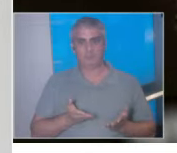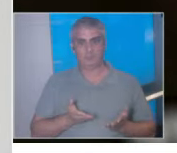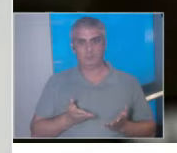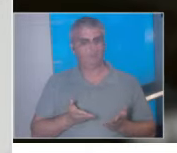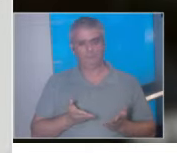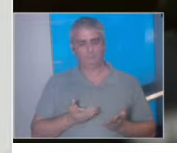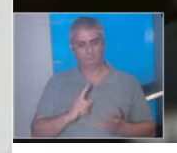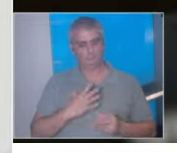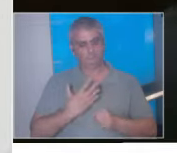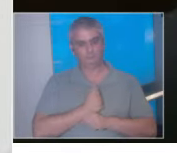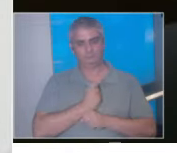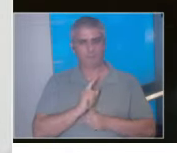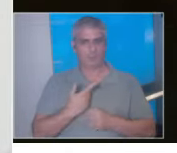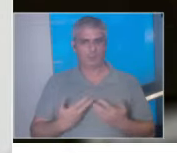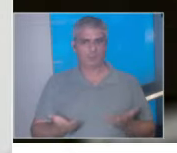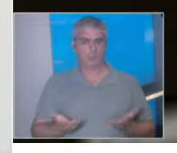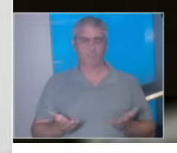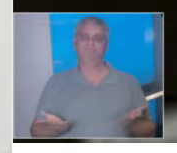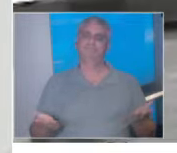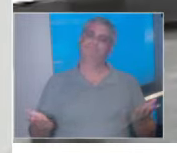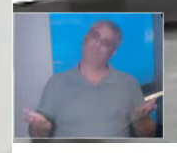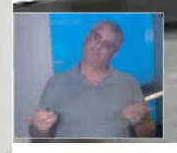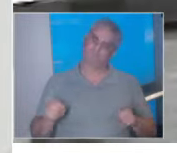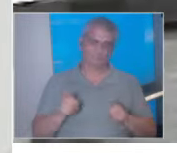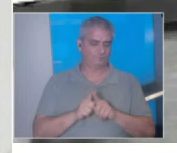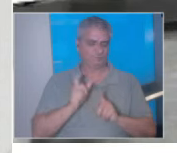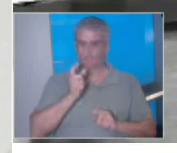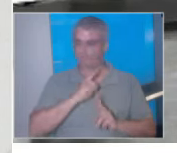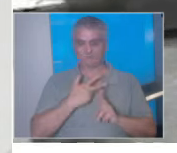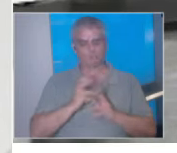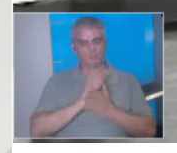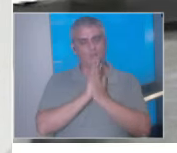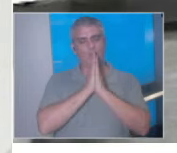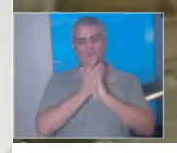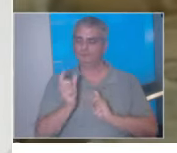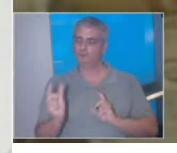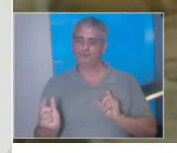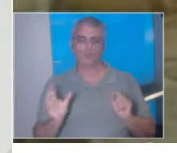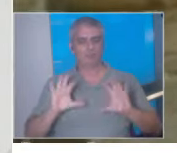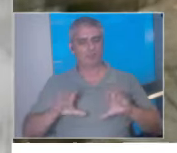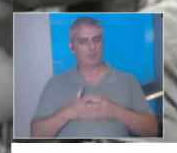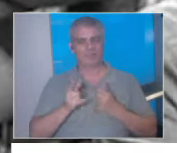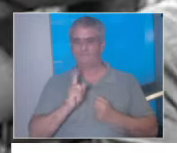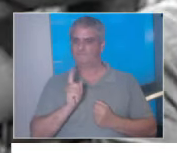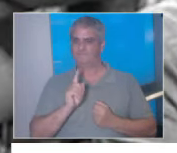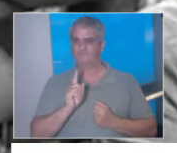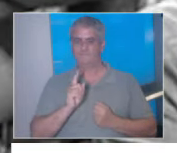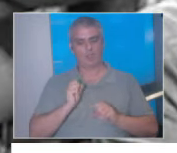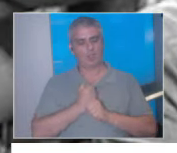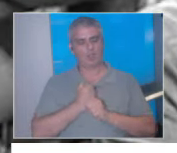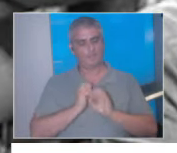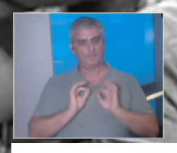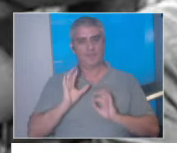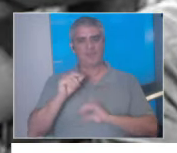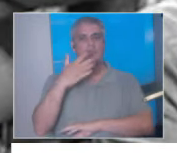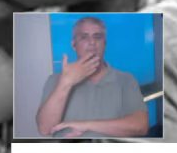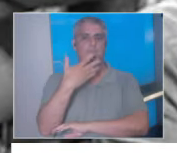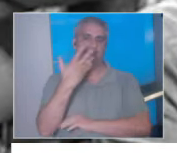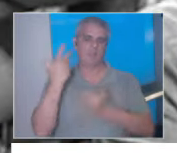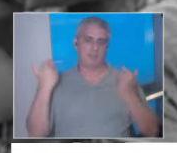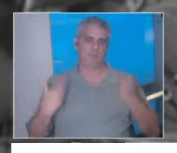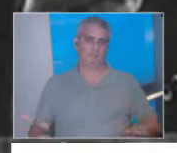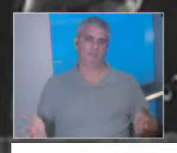שלא מגיע לידי מיצוי, אז אותו בן אדם לא רק שהוא הופך להיות בשוליים של החברה ולא פרודקטיבי, גם המדינה